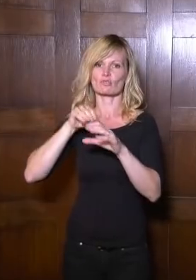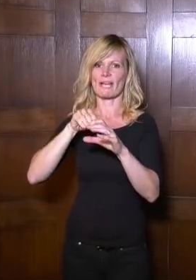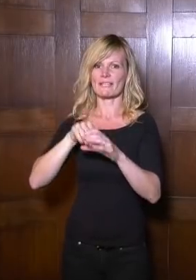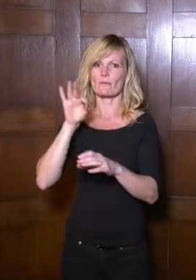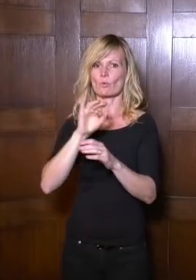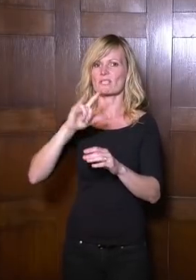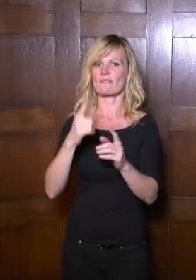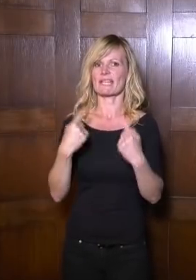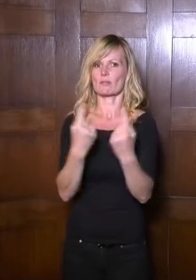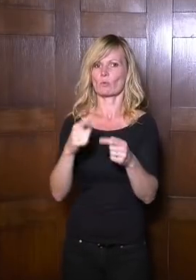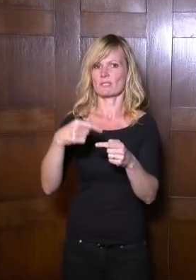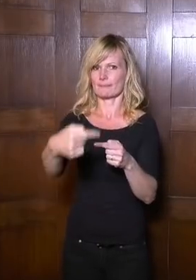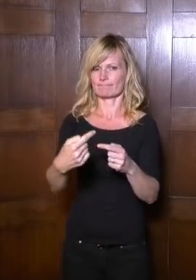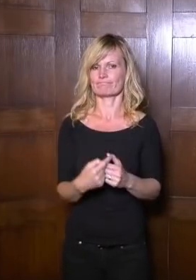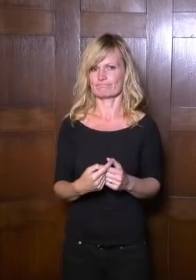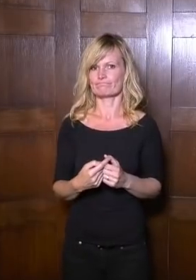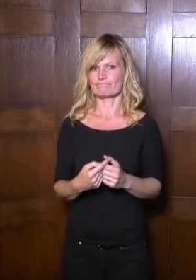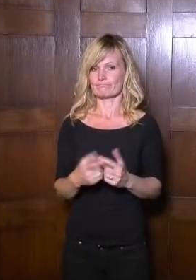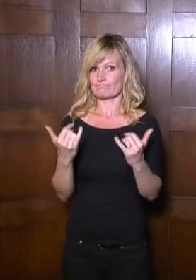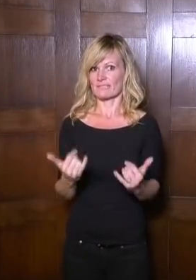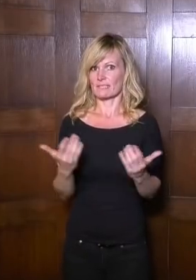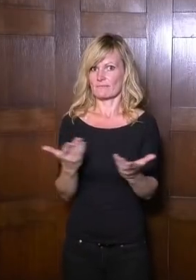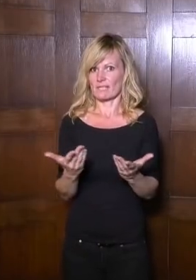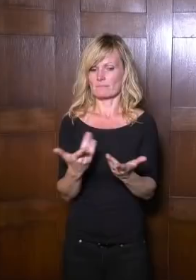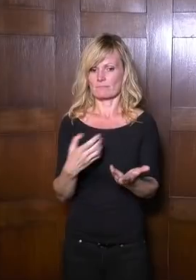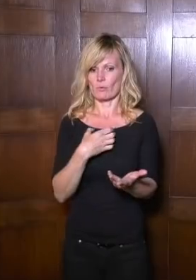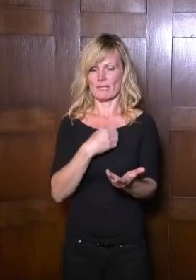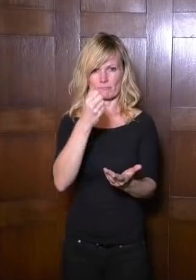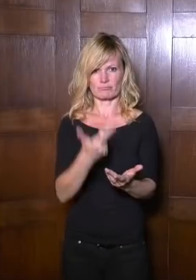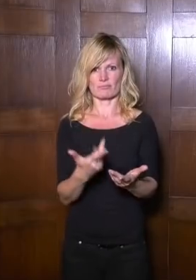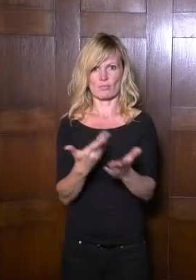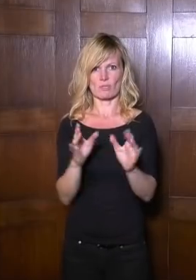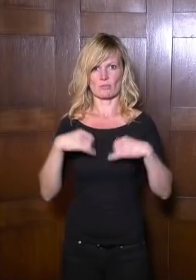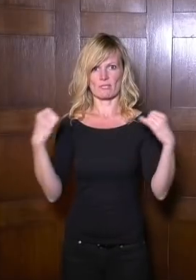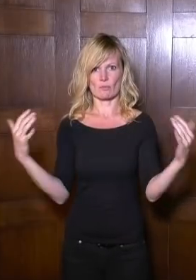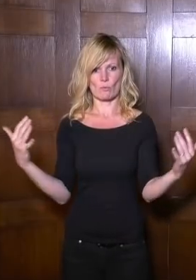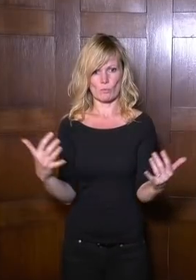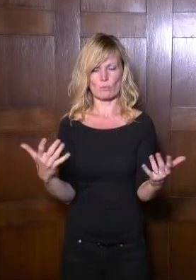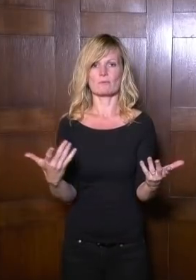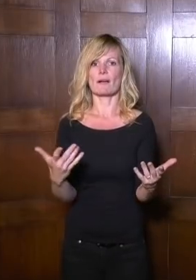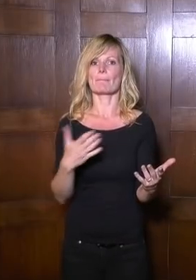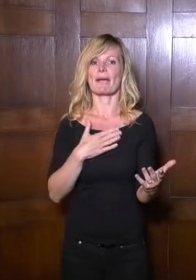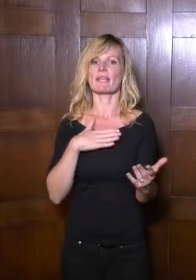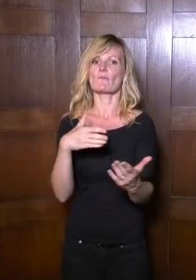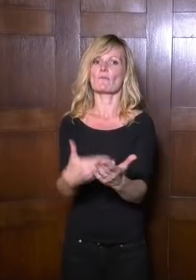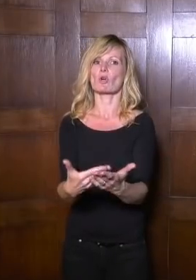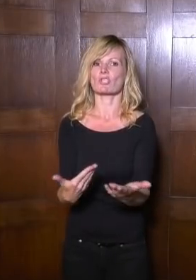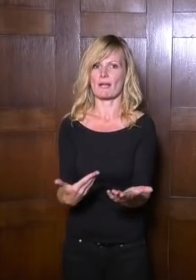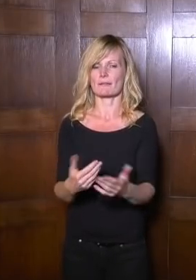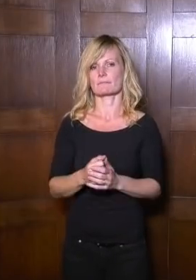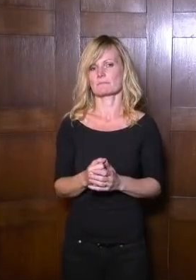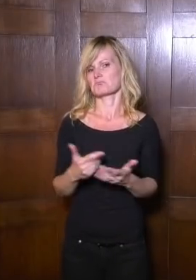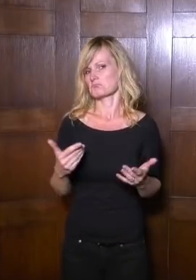Runde. Was wäre denn nun angesichts dieser ganzen problematischen Lage, die uns so deutlich vor Augen tritt, mein Vorschlag? Wo ist vielleicht auch eine ganz